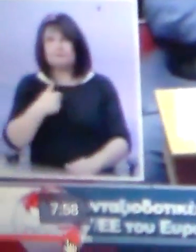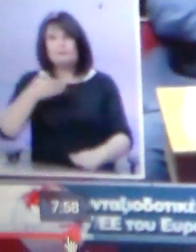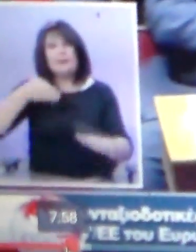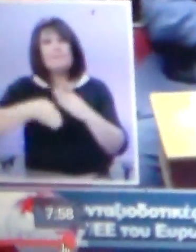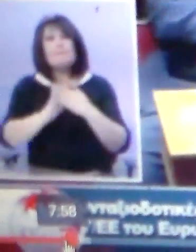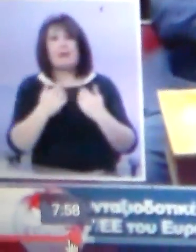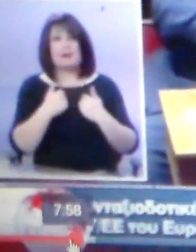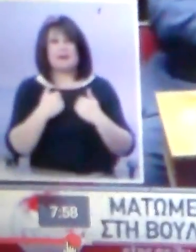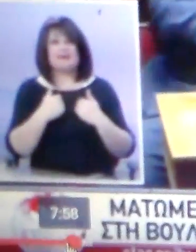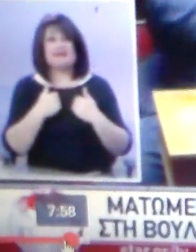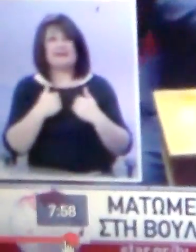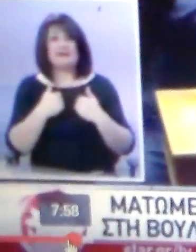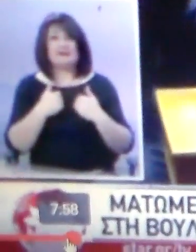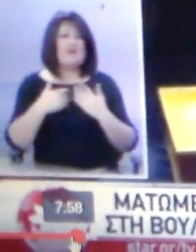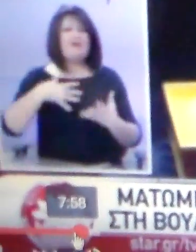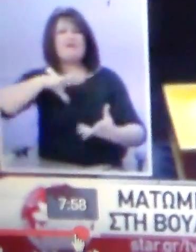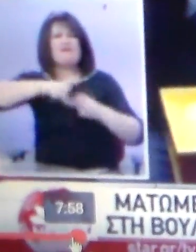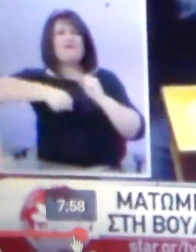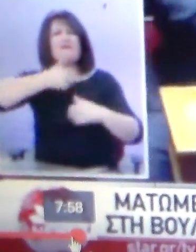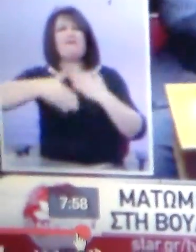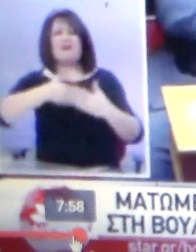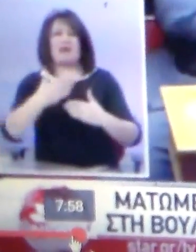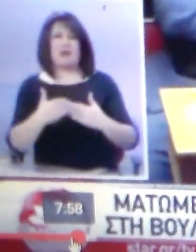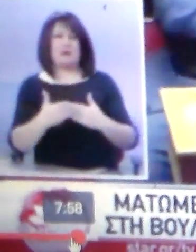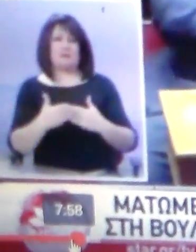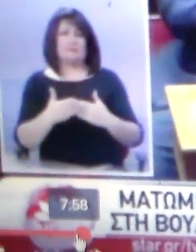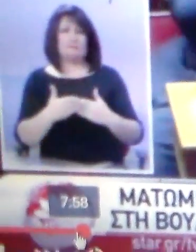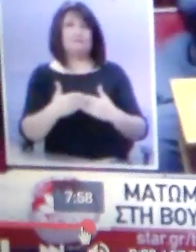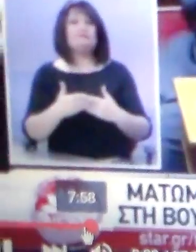Υποστεί τη βιομπραγία ακραίων.